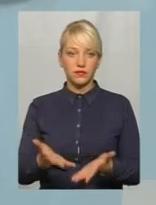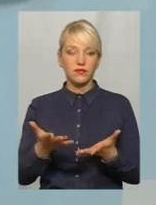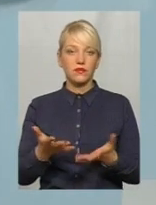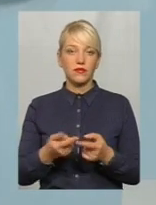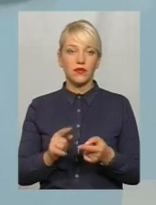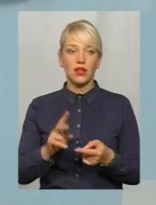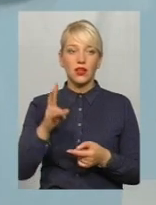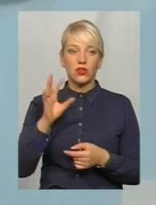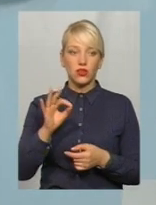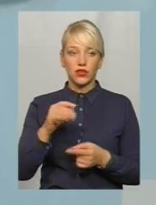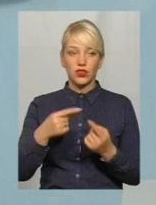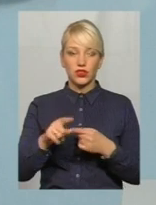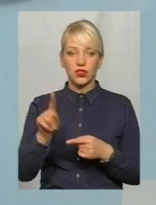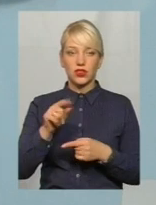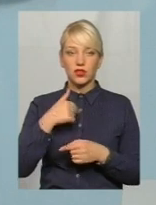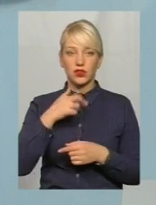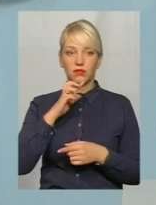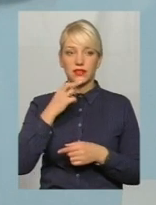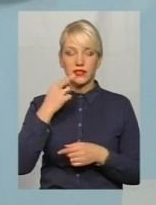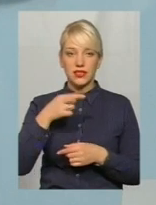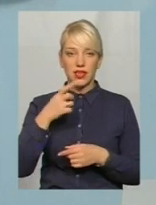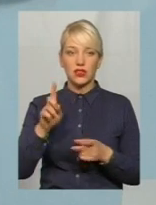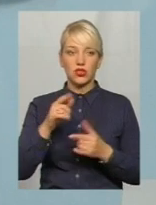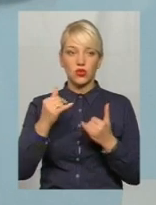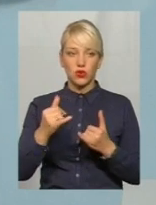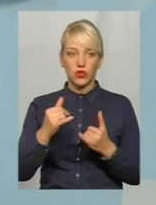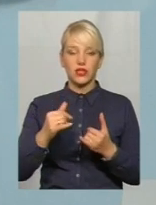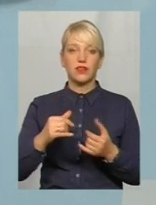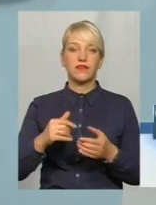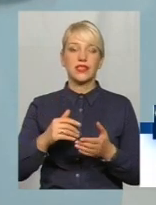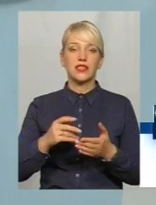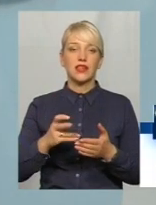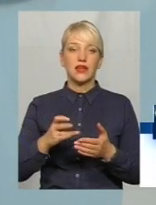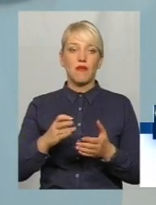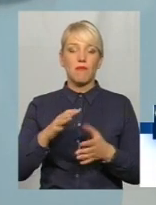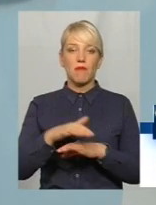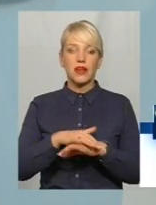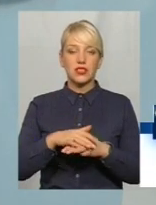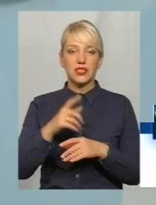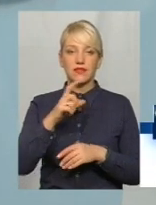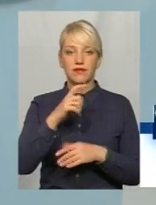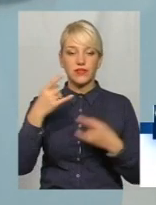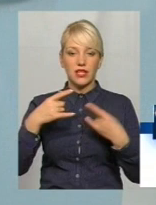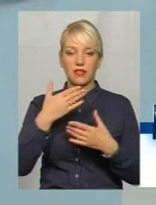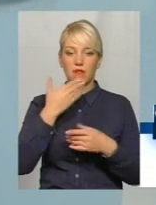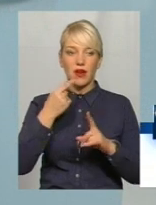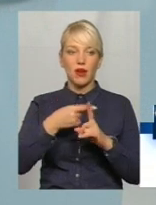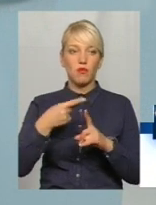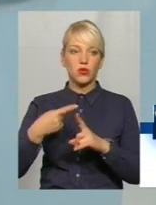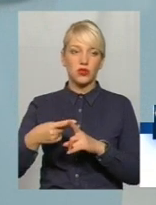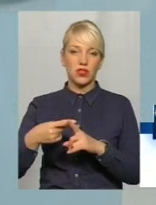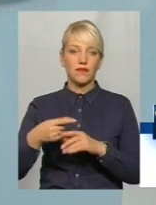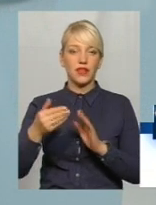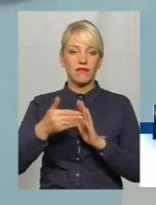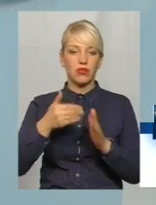річ, що я би хотіла би сказати, що сьогодні, особливо в засобах масової інформації, практично не чути позитивних відгуків про роботу